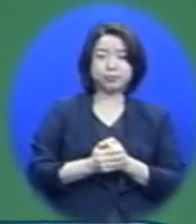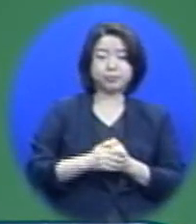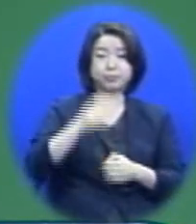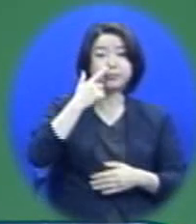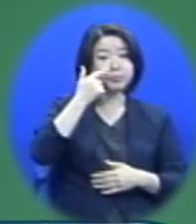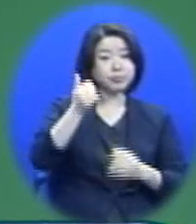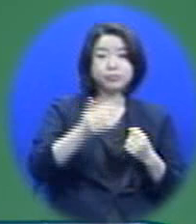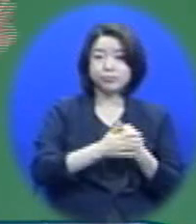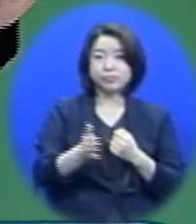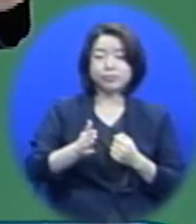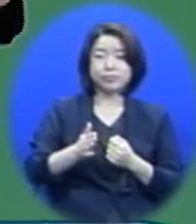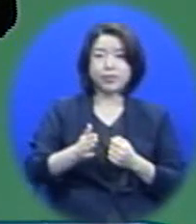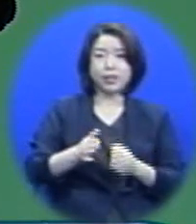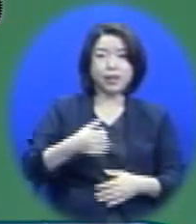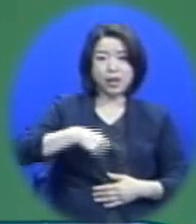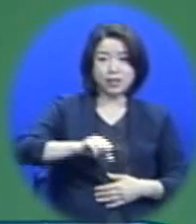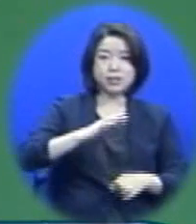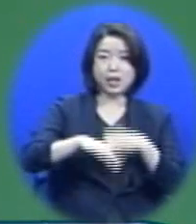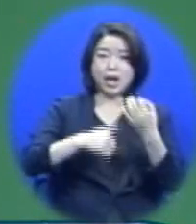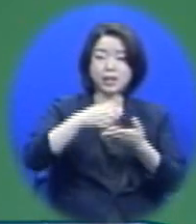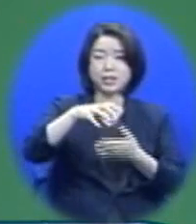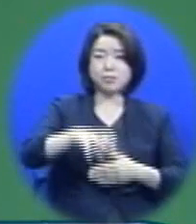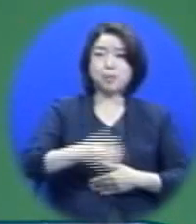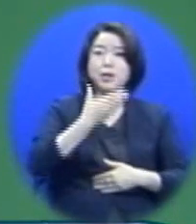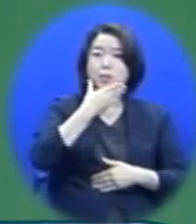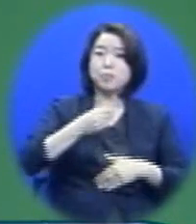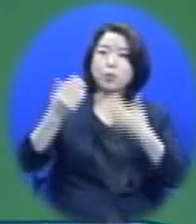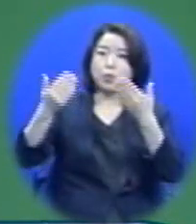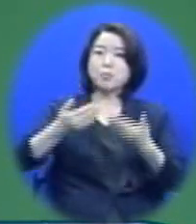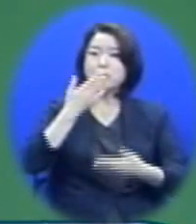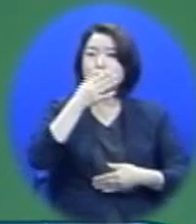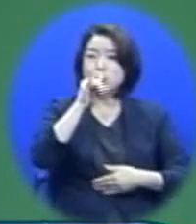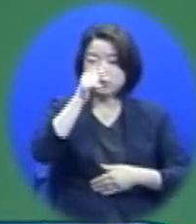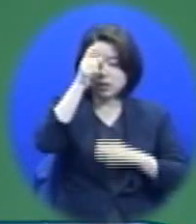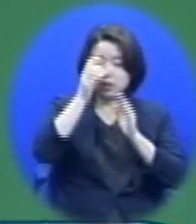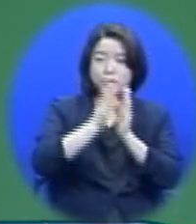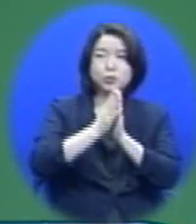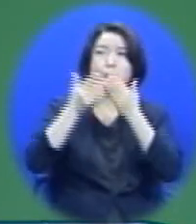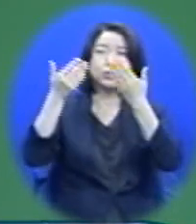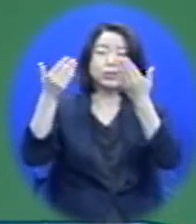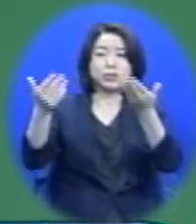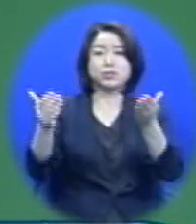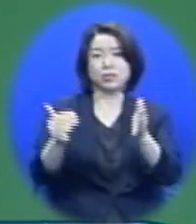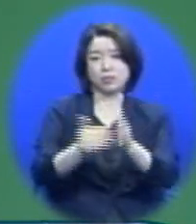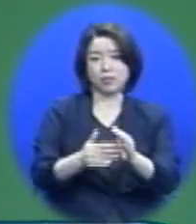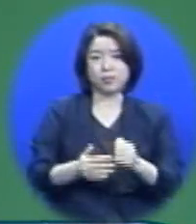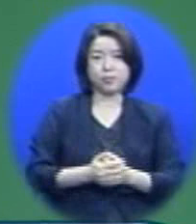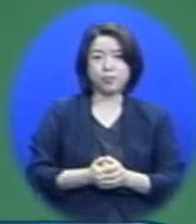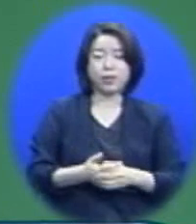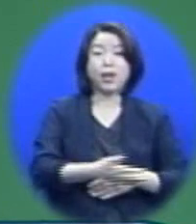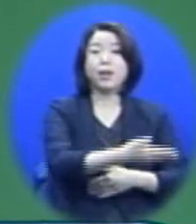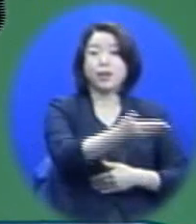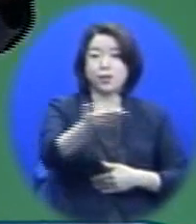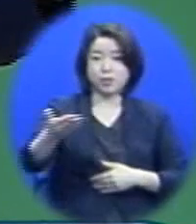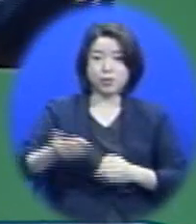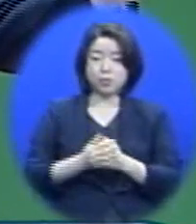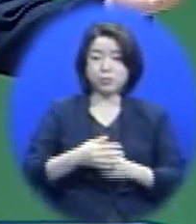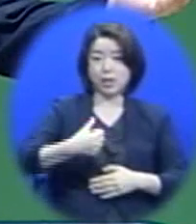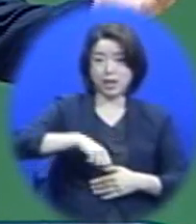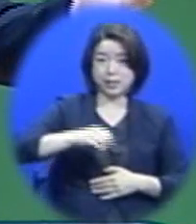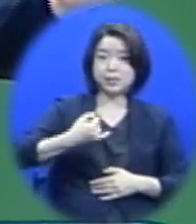아버지 때문에 아들이 하나님 앞에 그런 복을 받을 수 있는 기도를 올려드렸어요. 여러분의